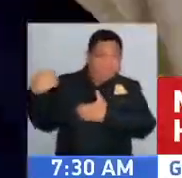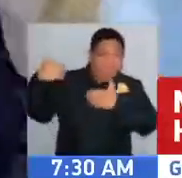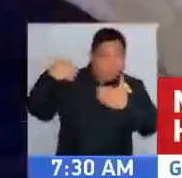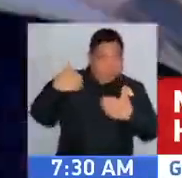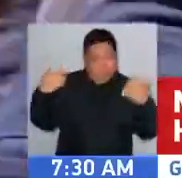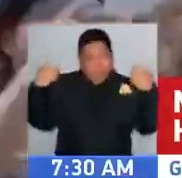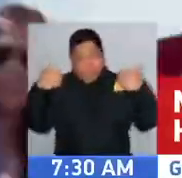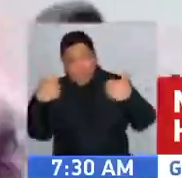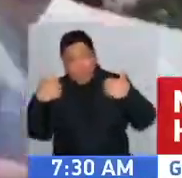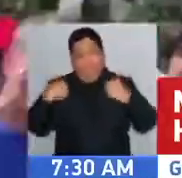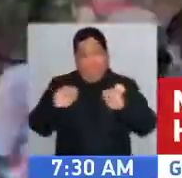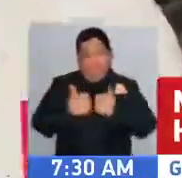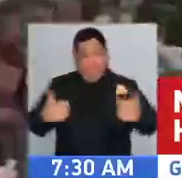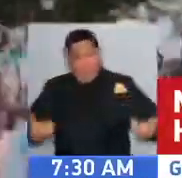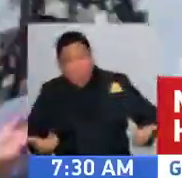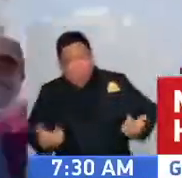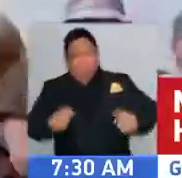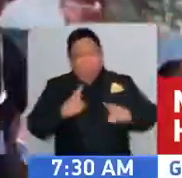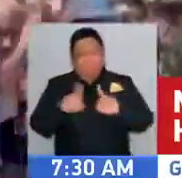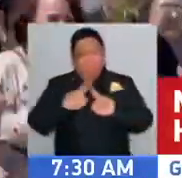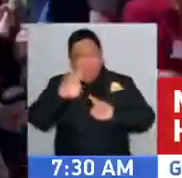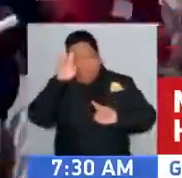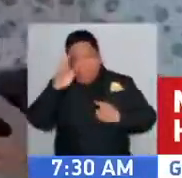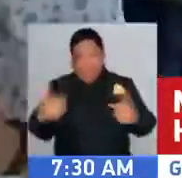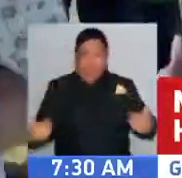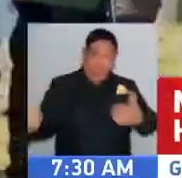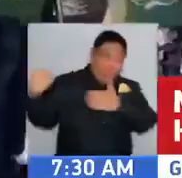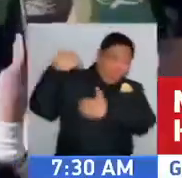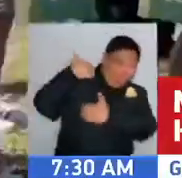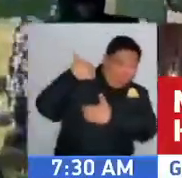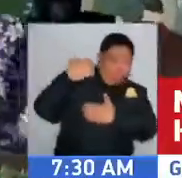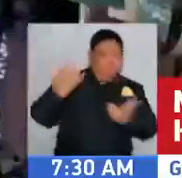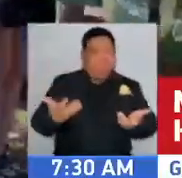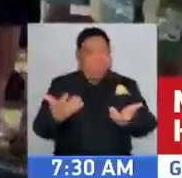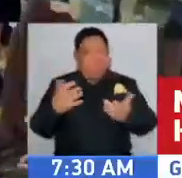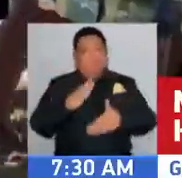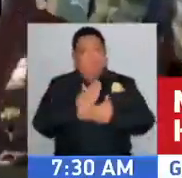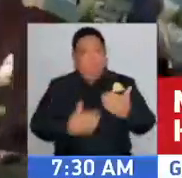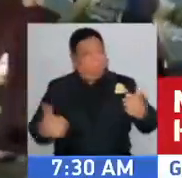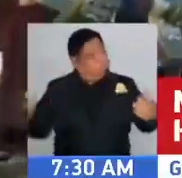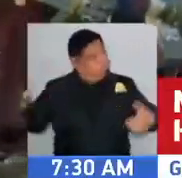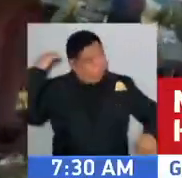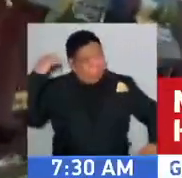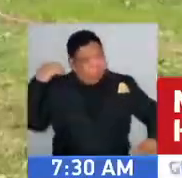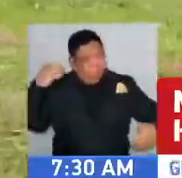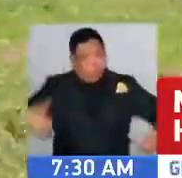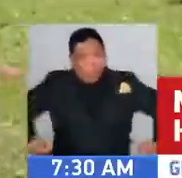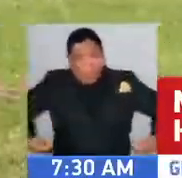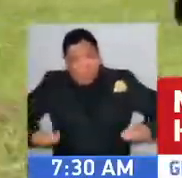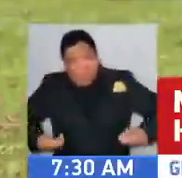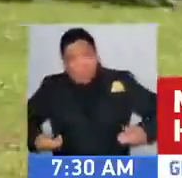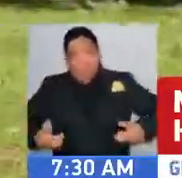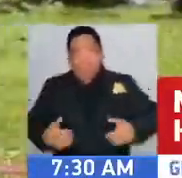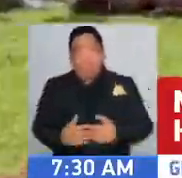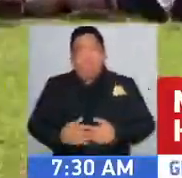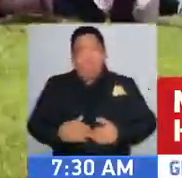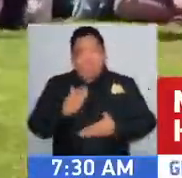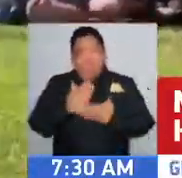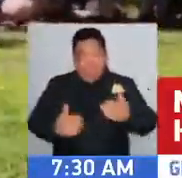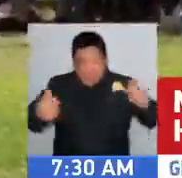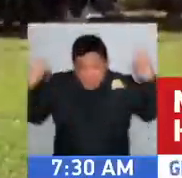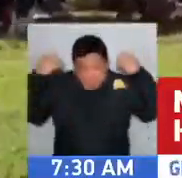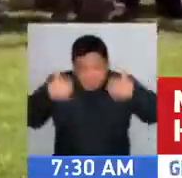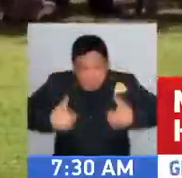pagbuhat. Merong buhat sa balikat, si misis, ang ilan naman sa likod, habang iba, pabaligtad pa. Siyempre,